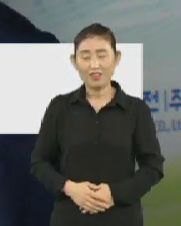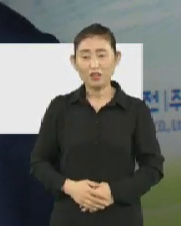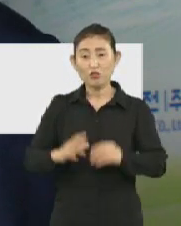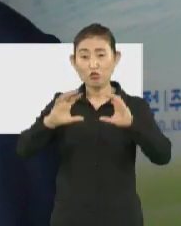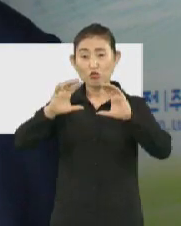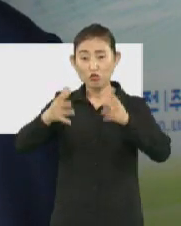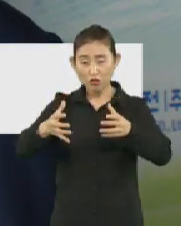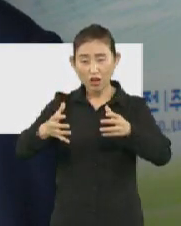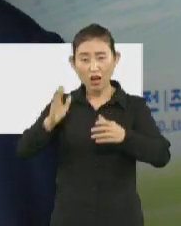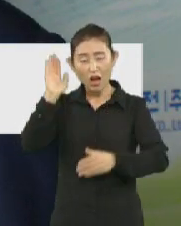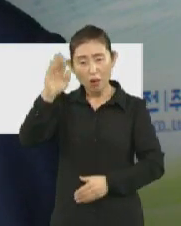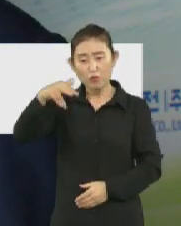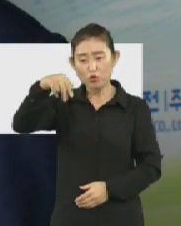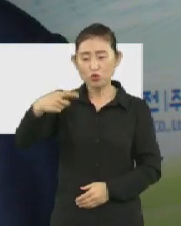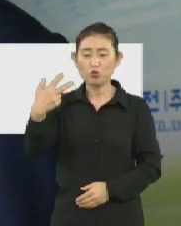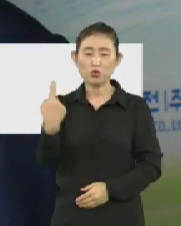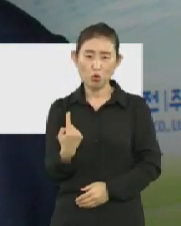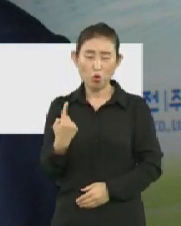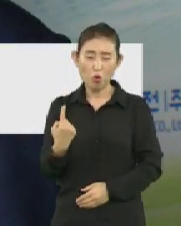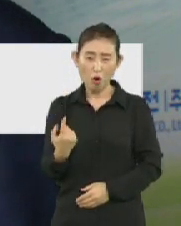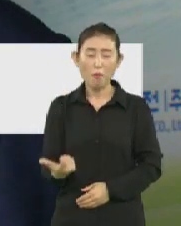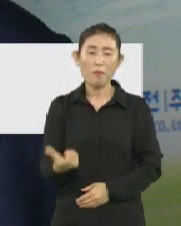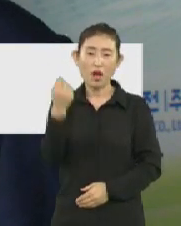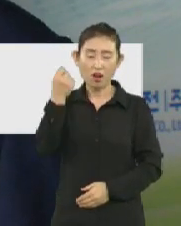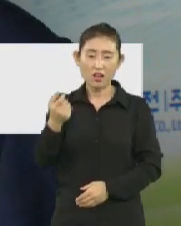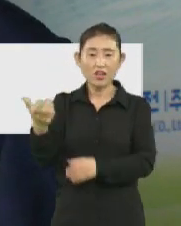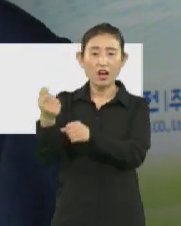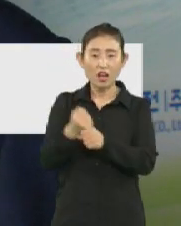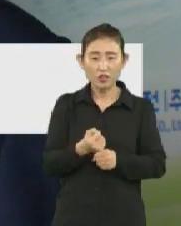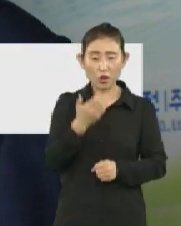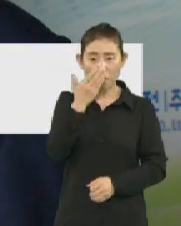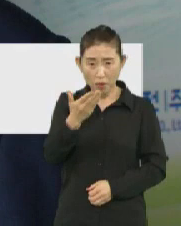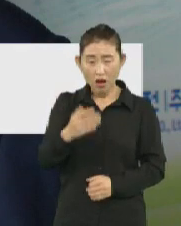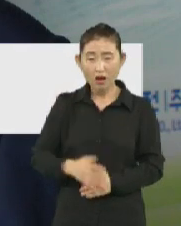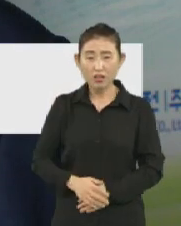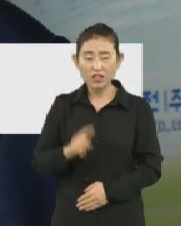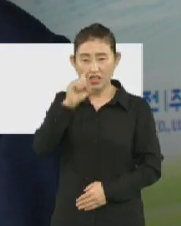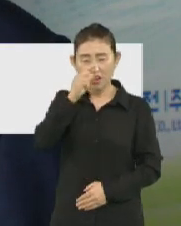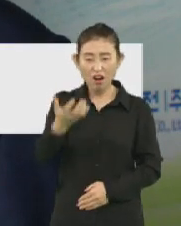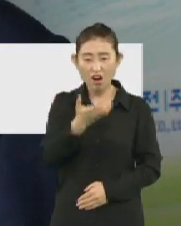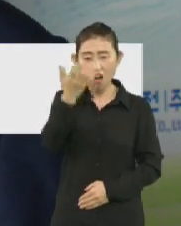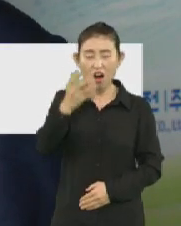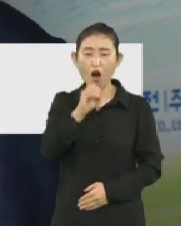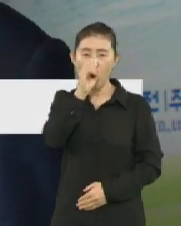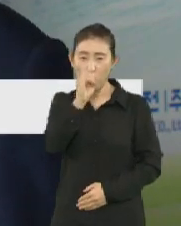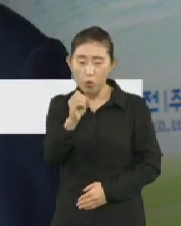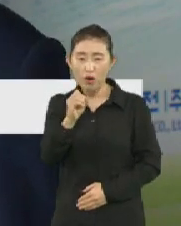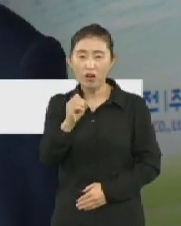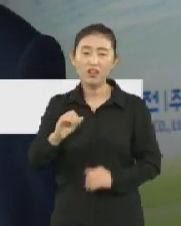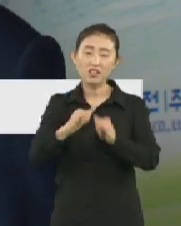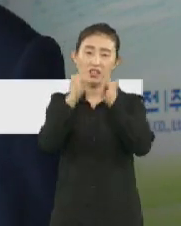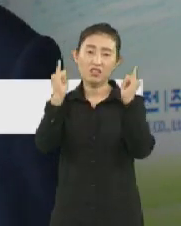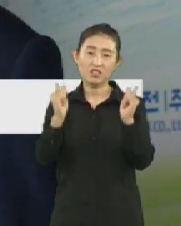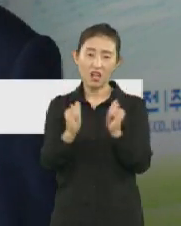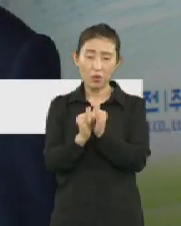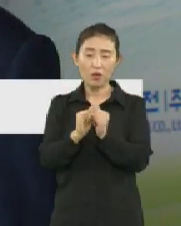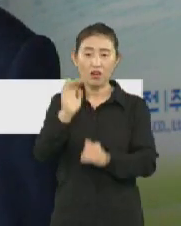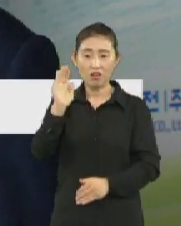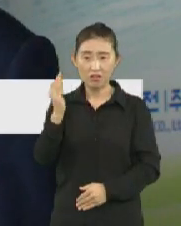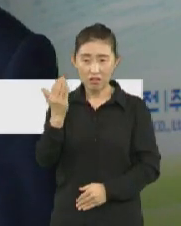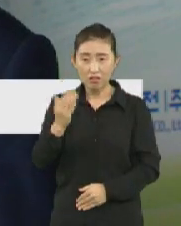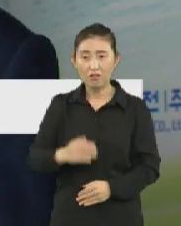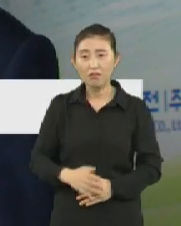국가의 수소 시대를 앞당길 수 있을 뿐더러 탄소 중립 사회로 가는 구체적이고